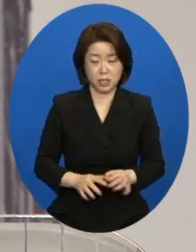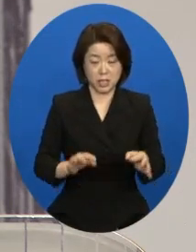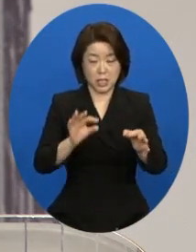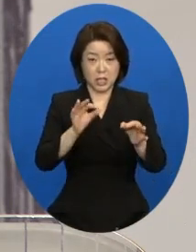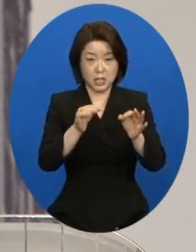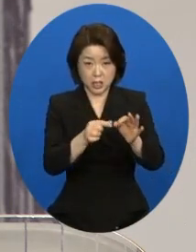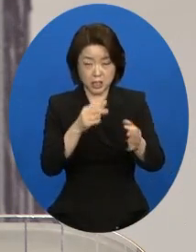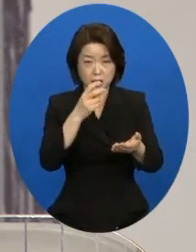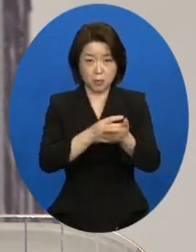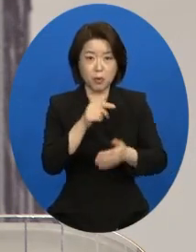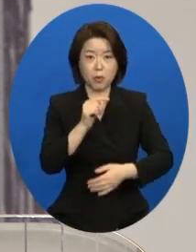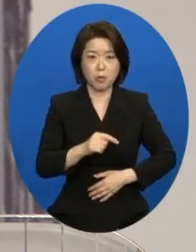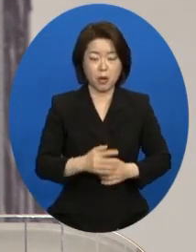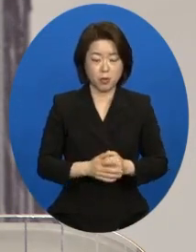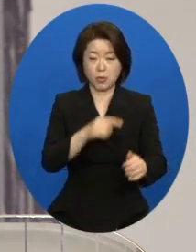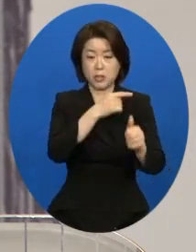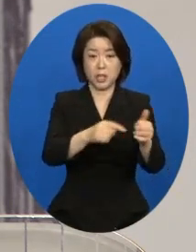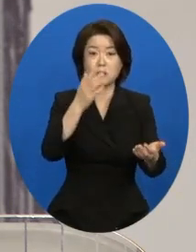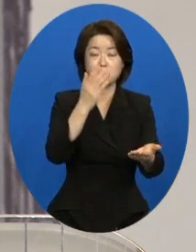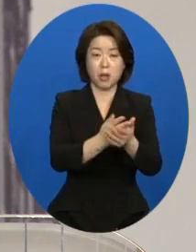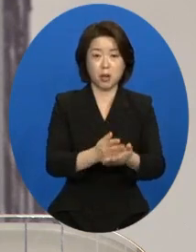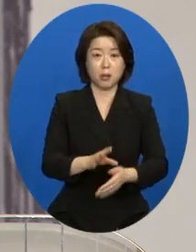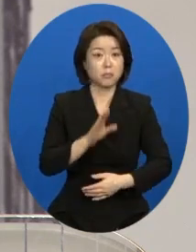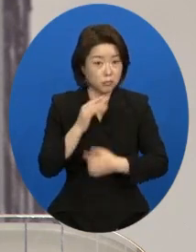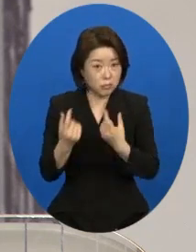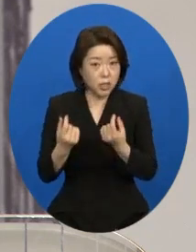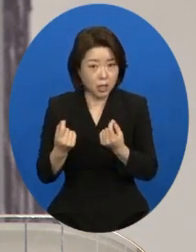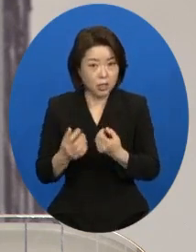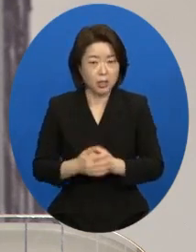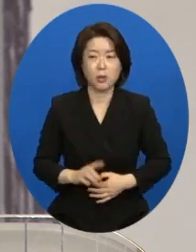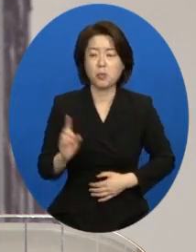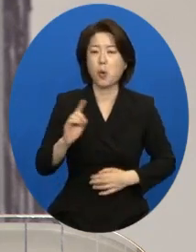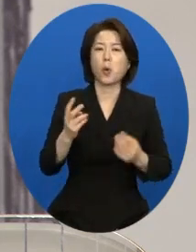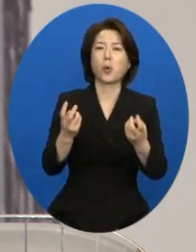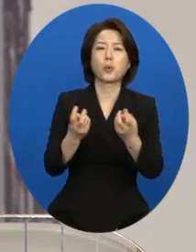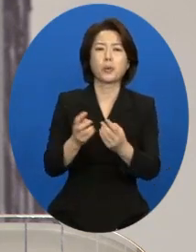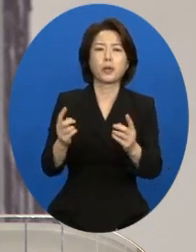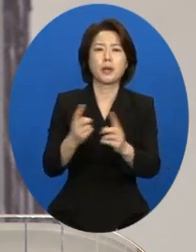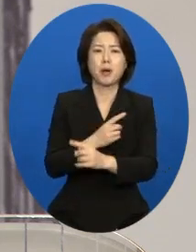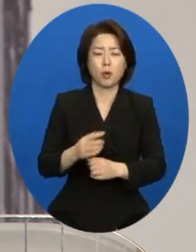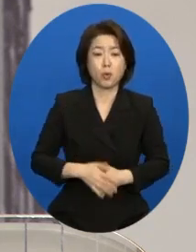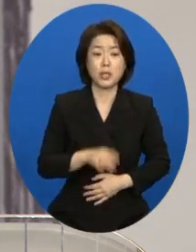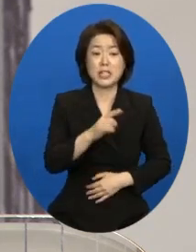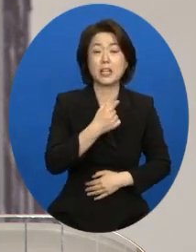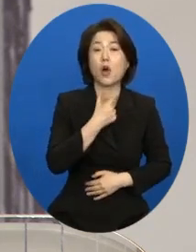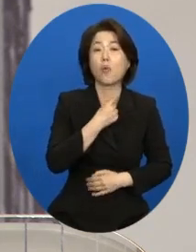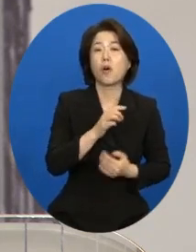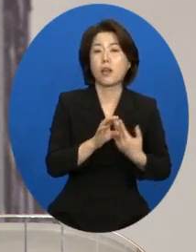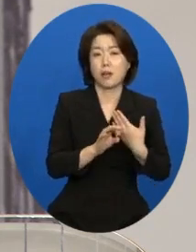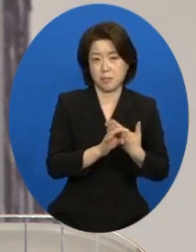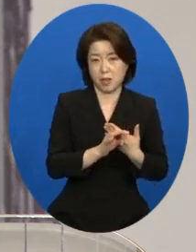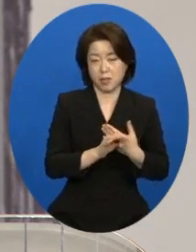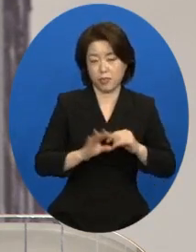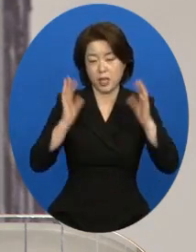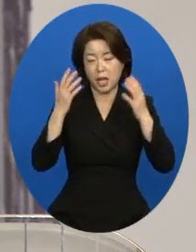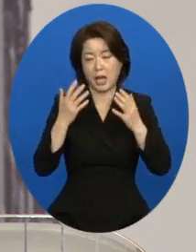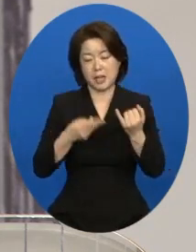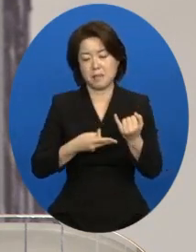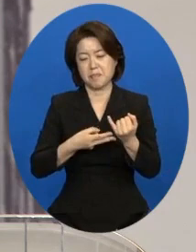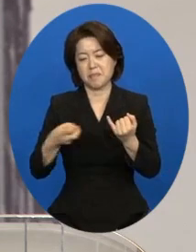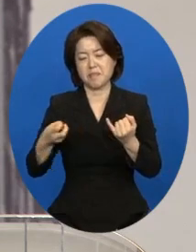얘기 아닙니까? 아, 누가 살인을 하겠어요? 근데 어떻게 바꾸냐면 너가 원하면 아이 죽여도